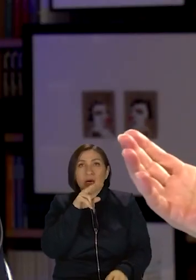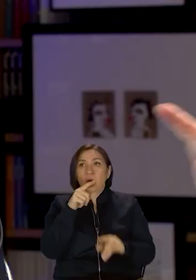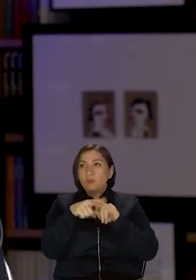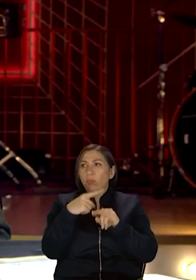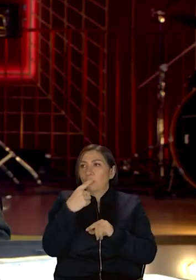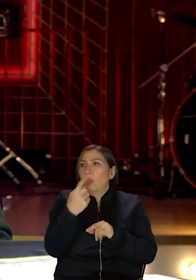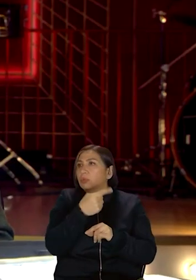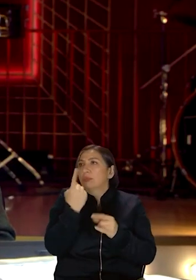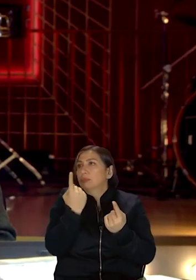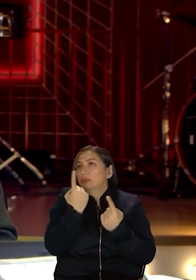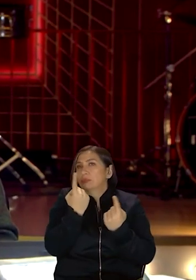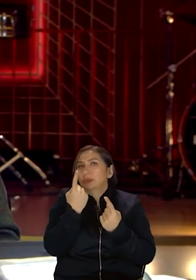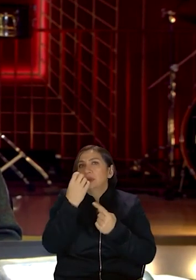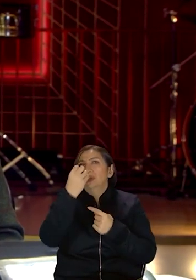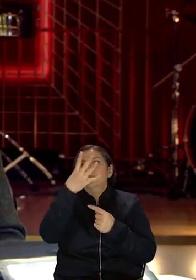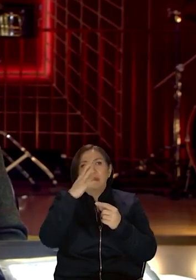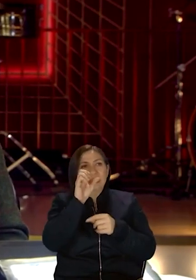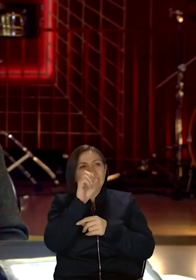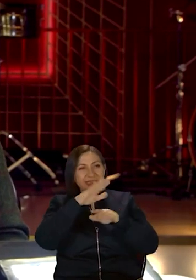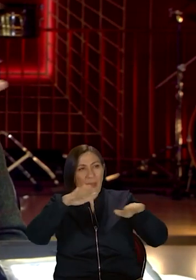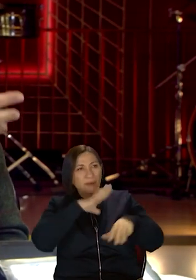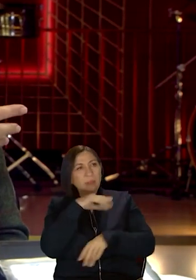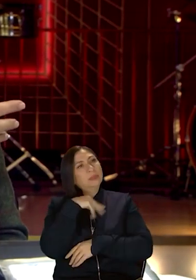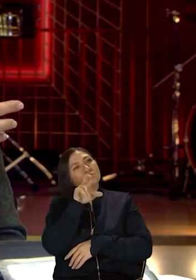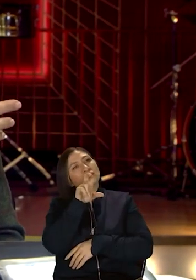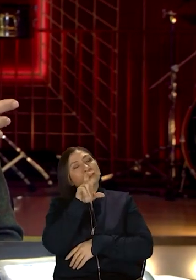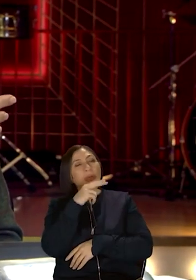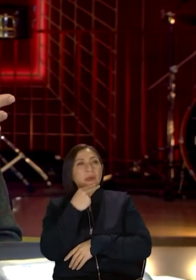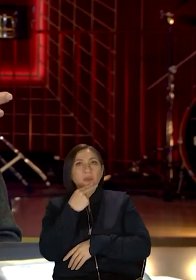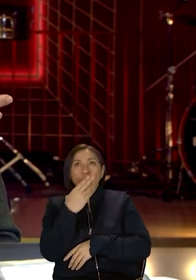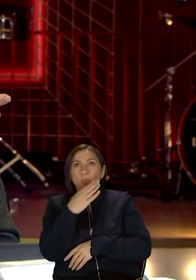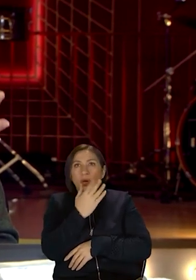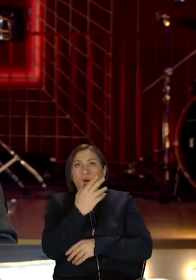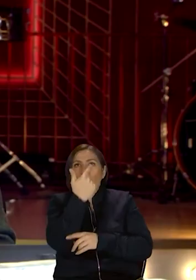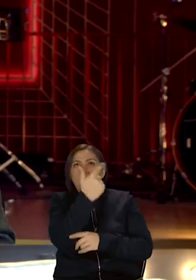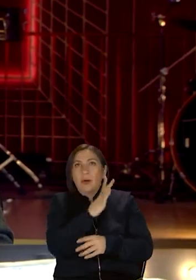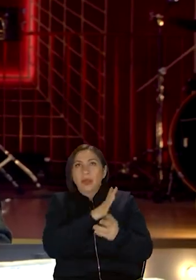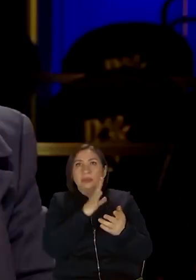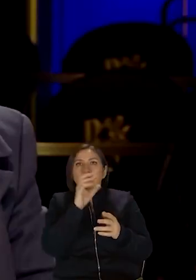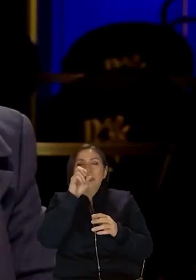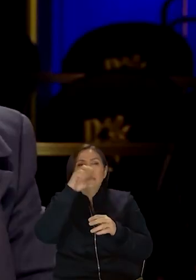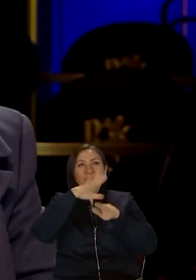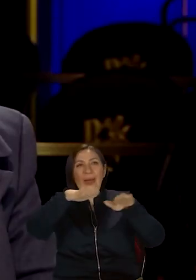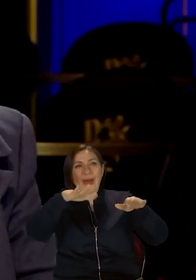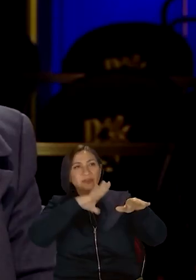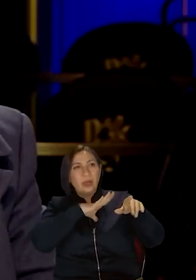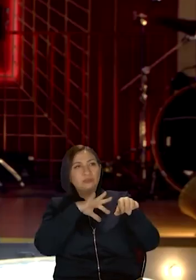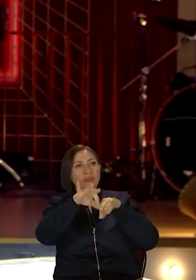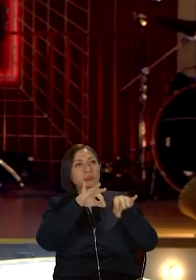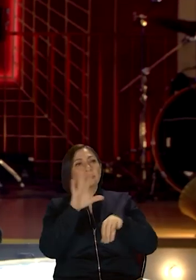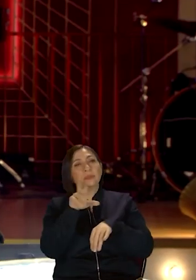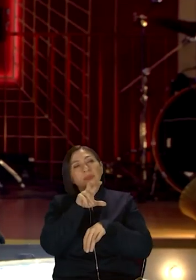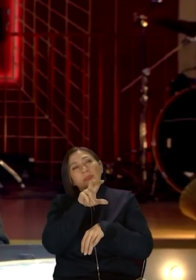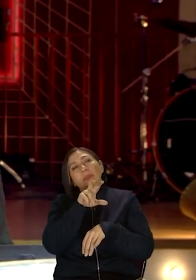Bogart da diyor ki orada bir ışık sehpası var, ben ona bakıyorum sürekli, orada karşımda kadın yok ki, kamera var, yani ışık sehpasına bakıyor, ne güzel